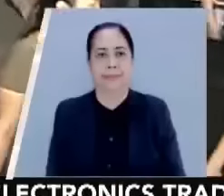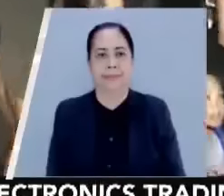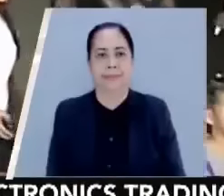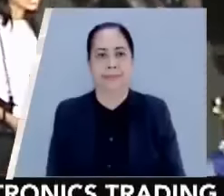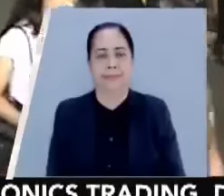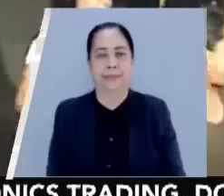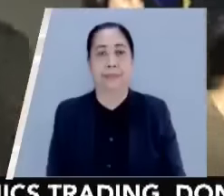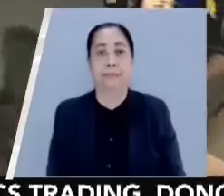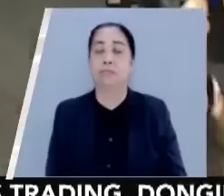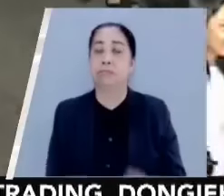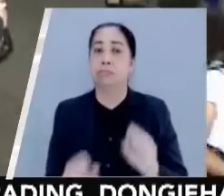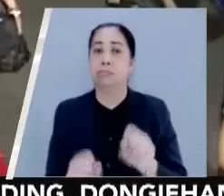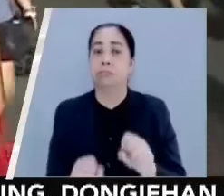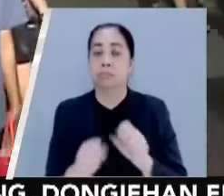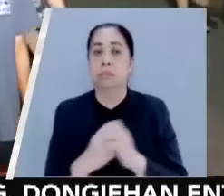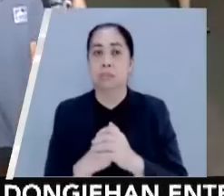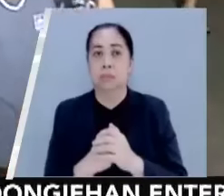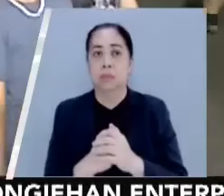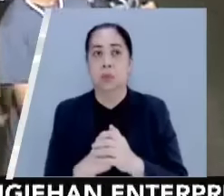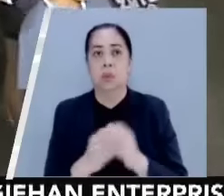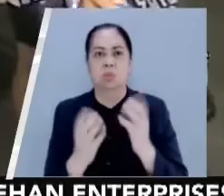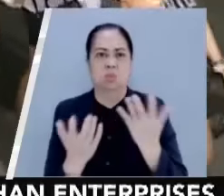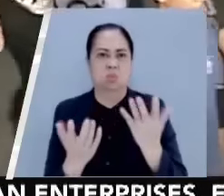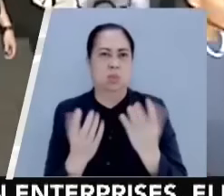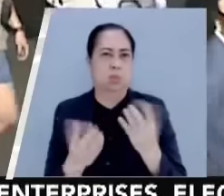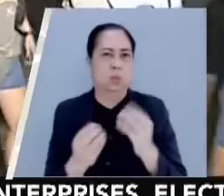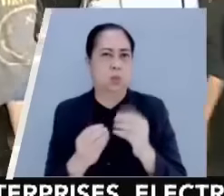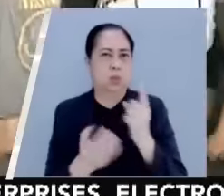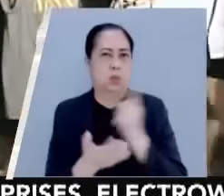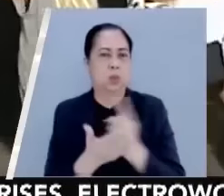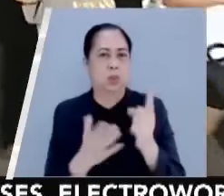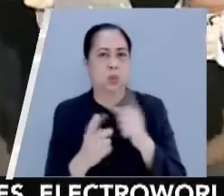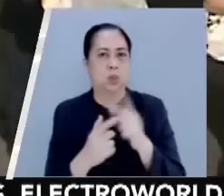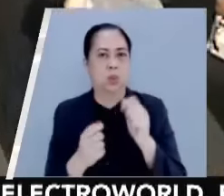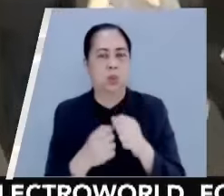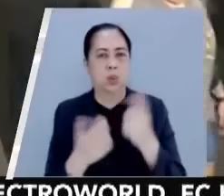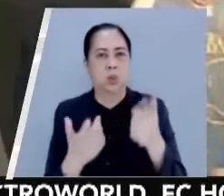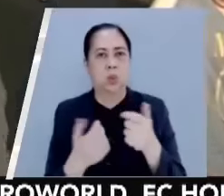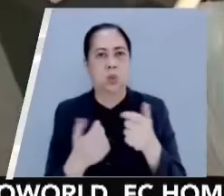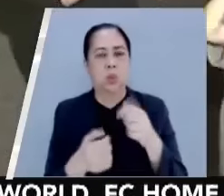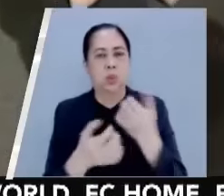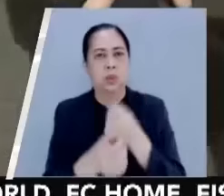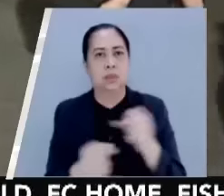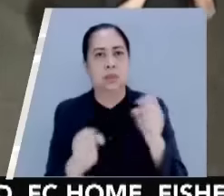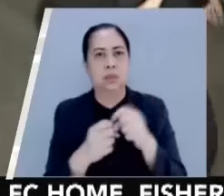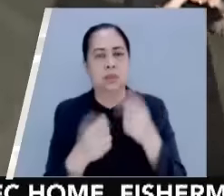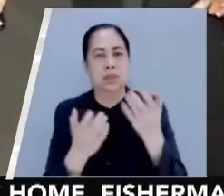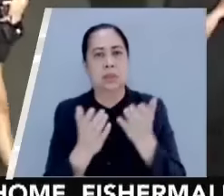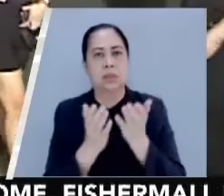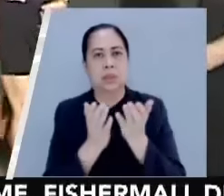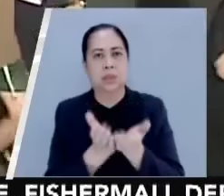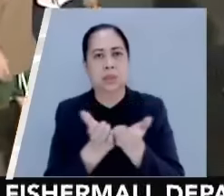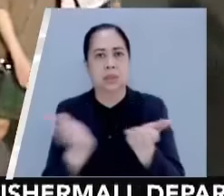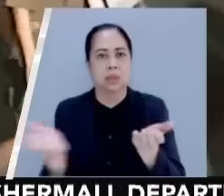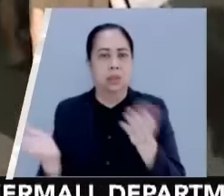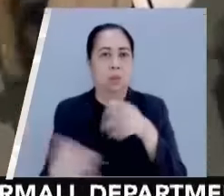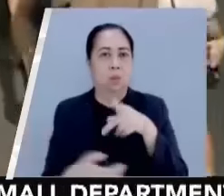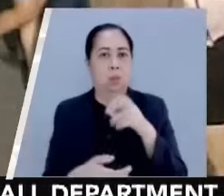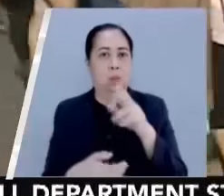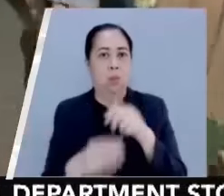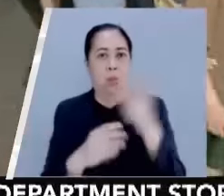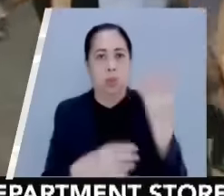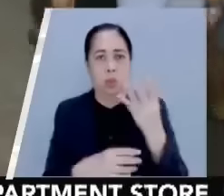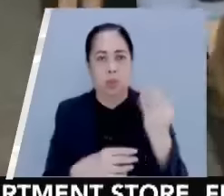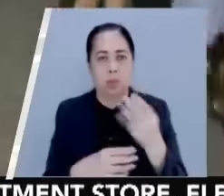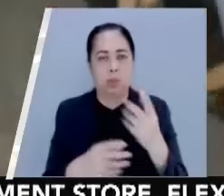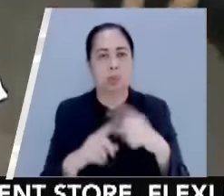Posibleng abutin pa ng isang linggo ang pagsalba sa tumagilid na fuel tanker sa Batangas Port. Sa gitna niyan, tuloy-tuloy ang biyahe sa